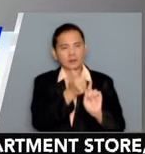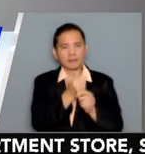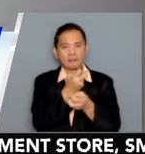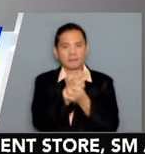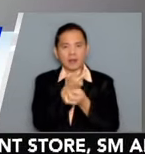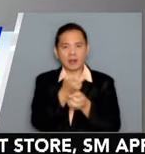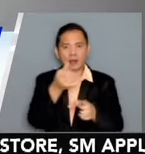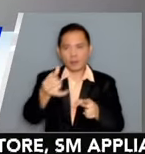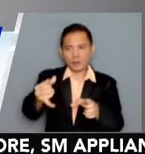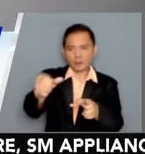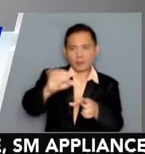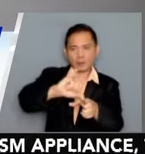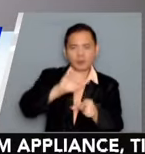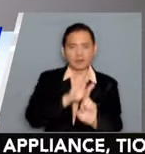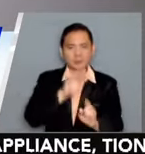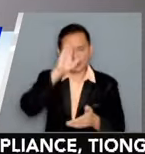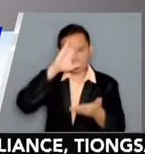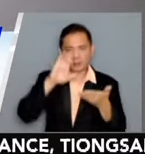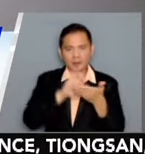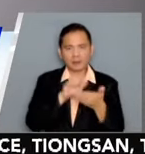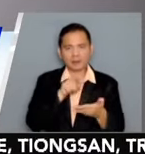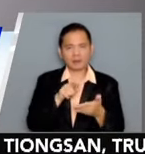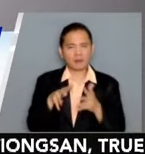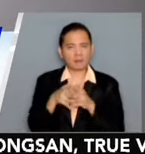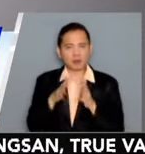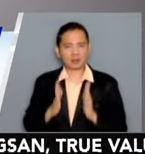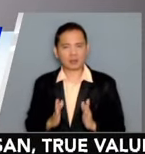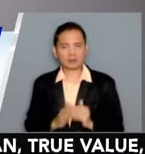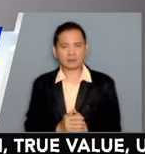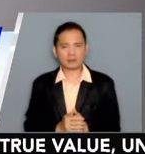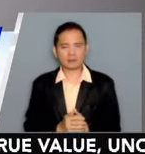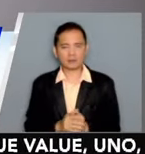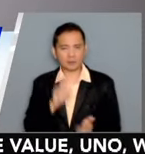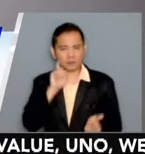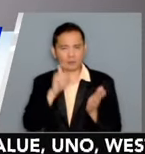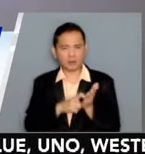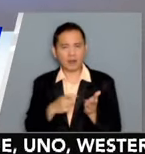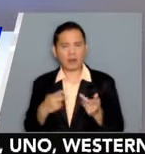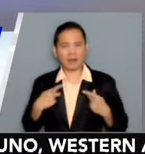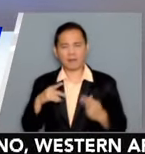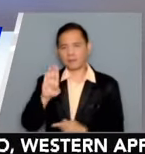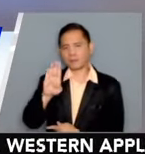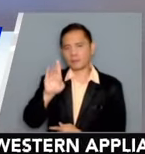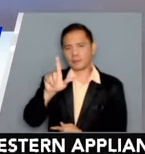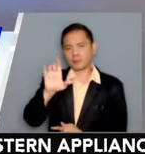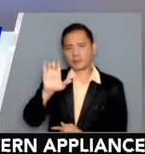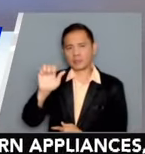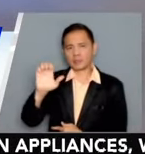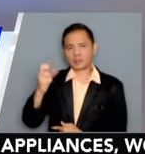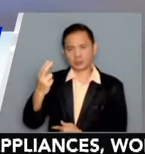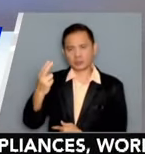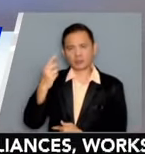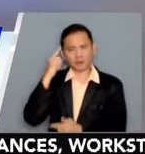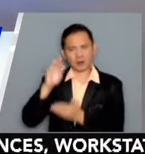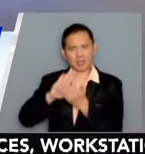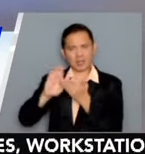Amerikano. Nahuli ka pa ang paglalagay ng babae ng bleach sa coffee maker na ginagamit ng kanyang asawa. Ayon sa Amerikano, posibleng